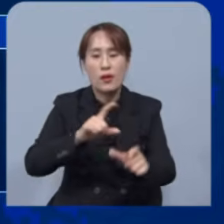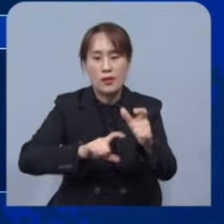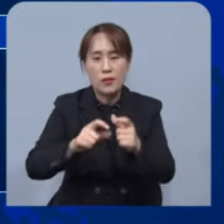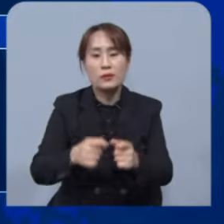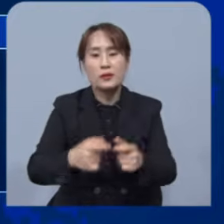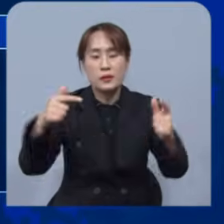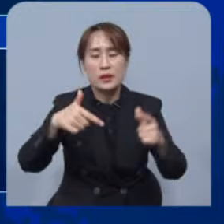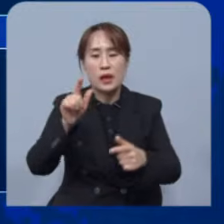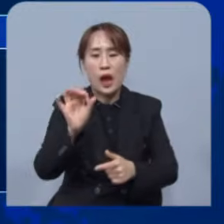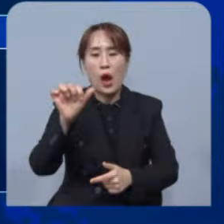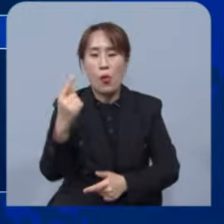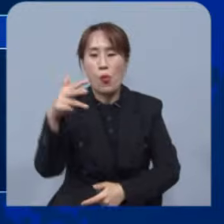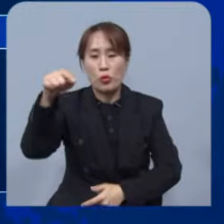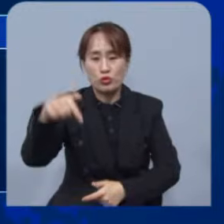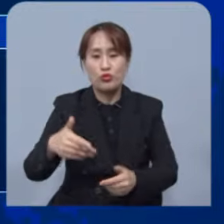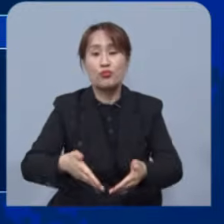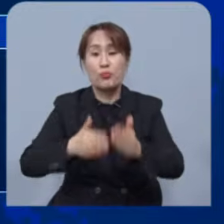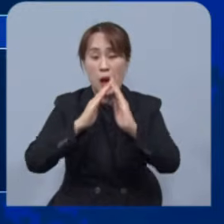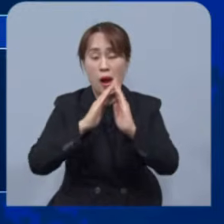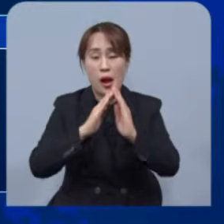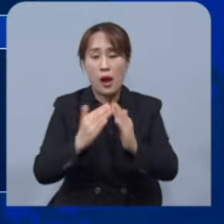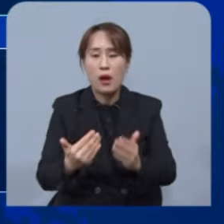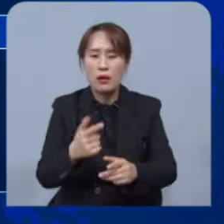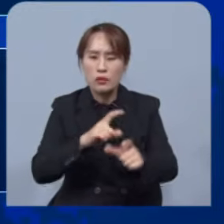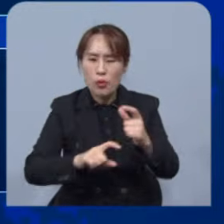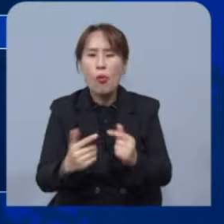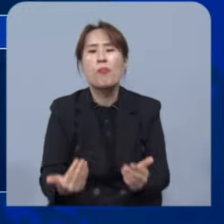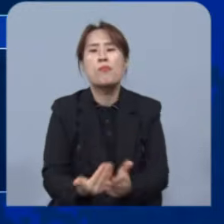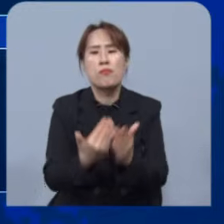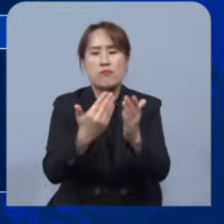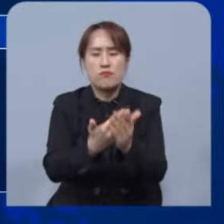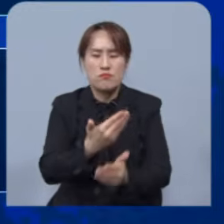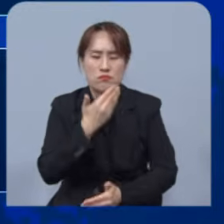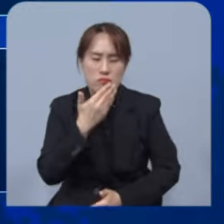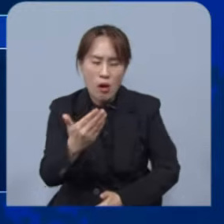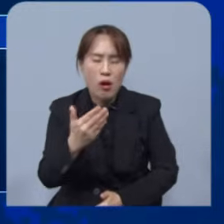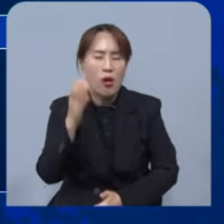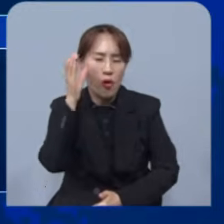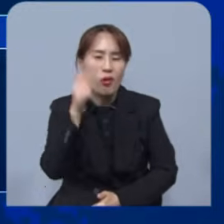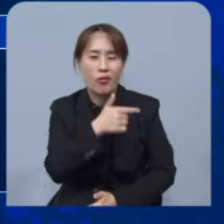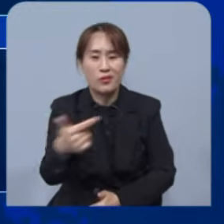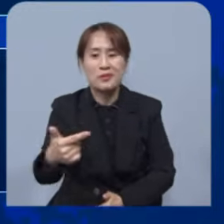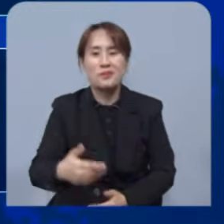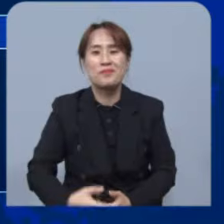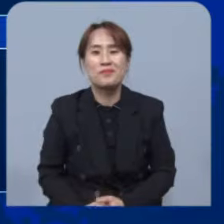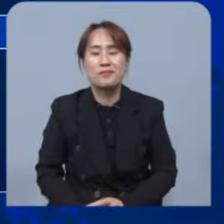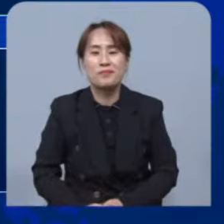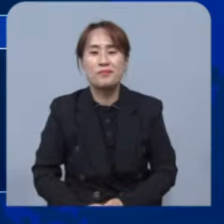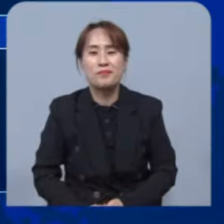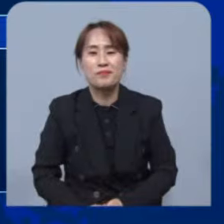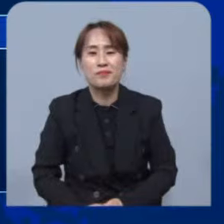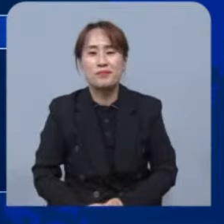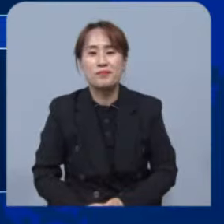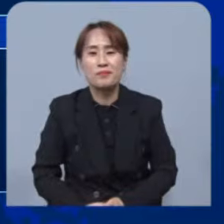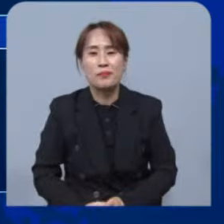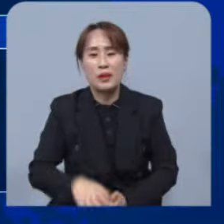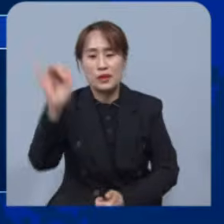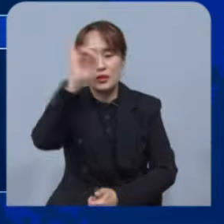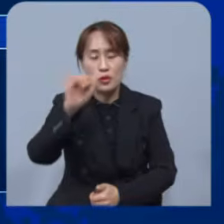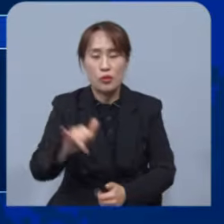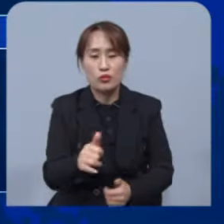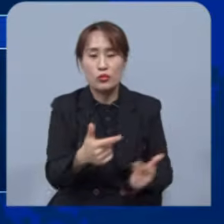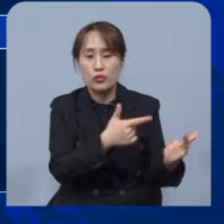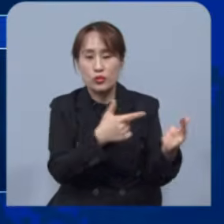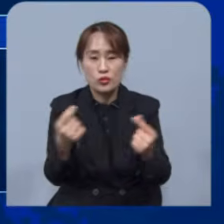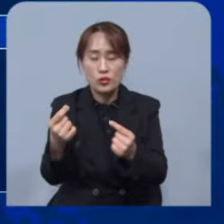강화해서 강원축이 구축되면 성장 잠재력은 더욱 커질 것이라고 생각하고 있습니다. 균형 성장의